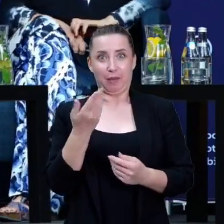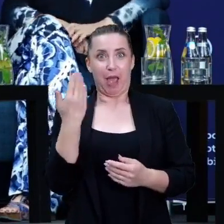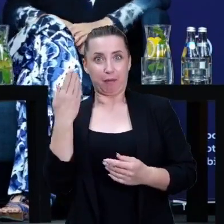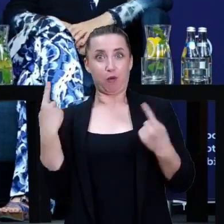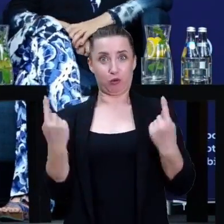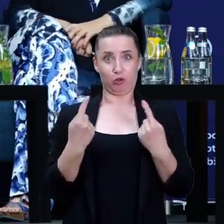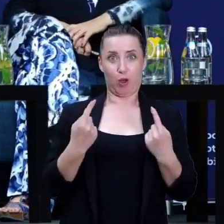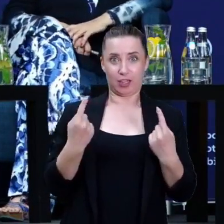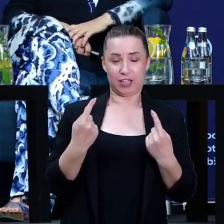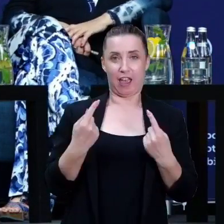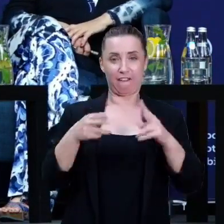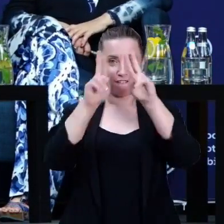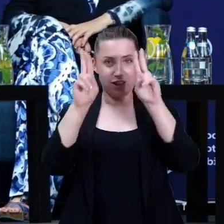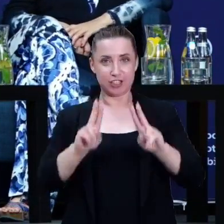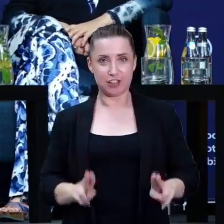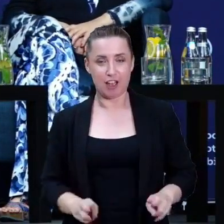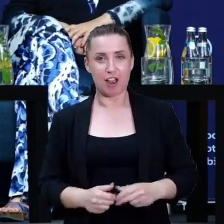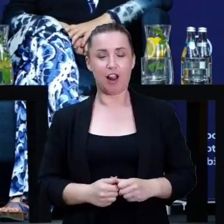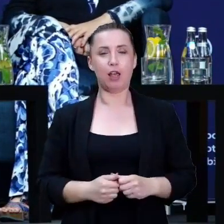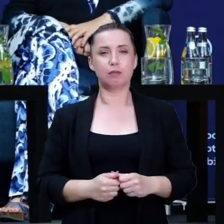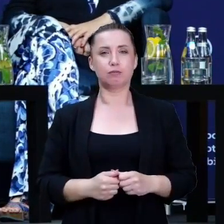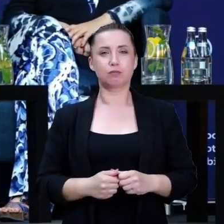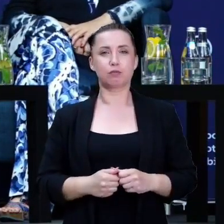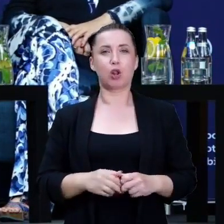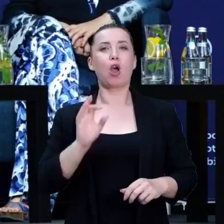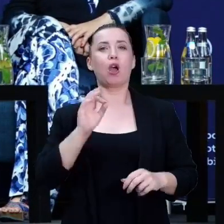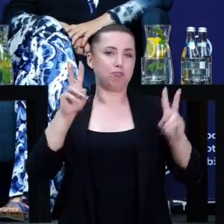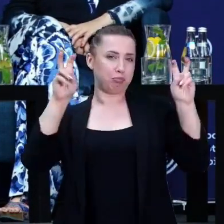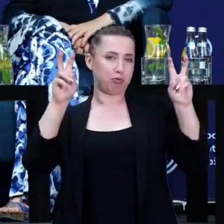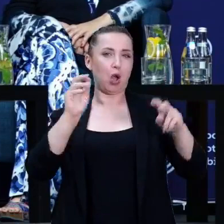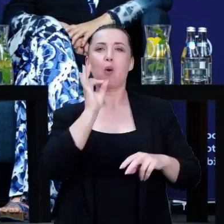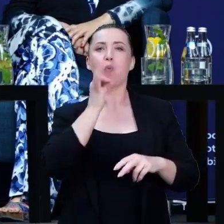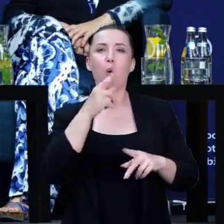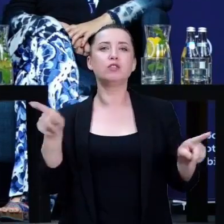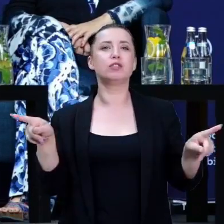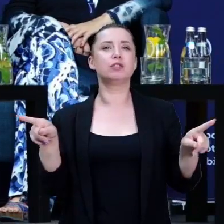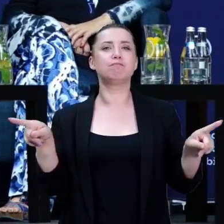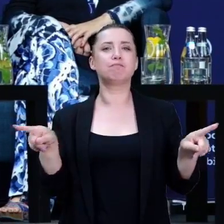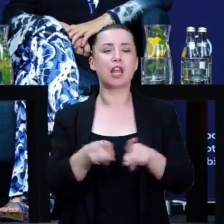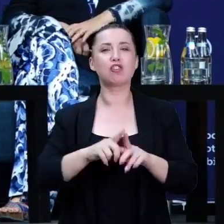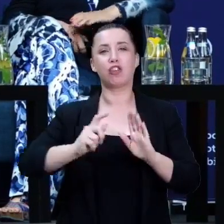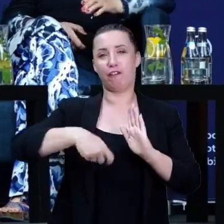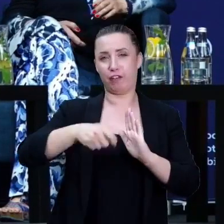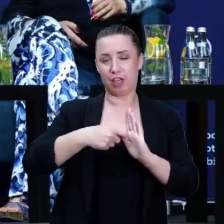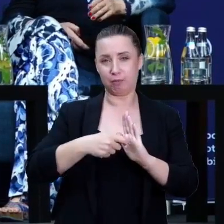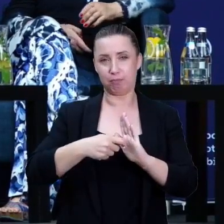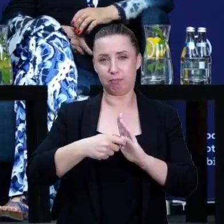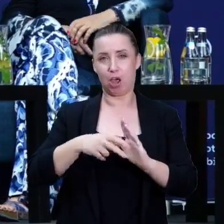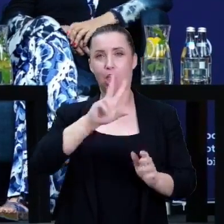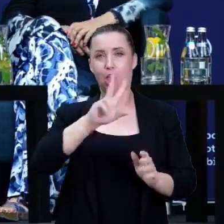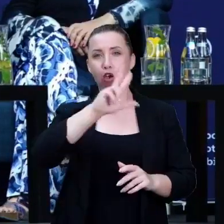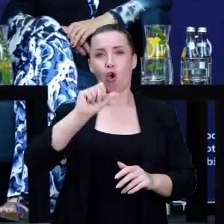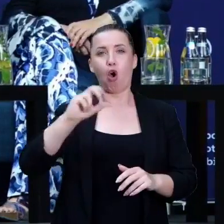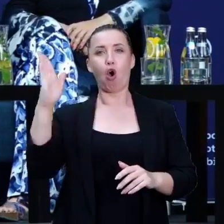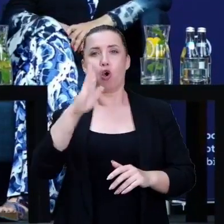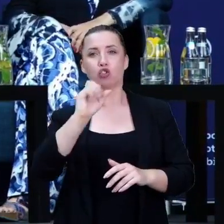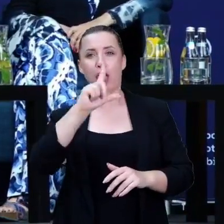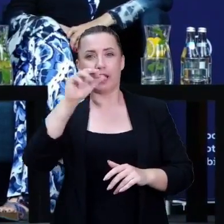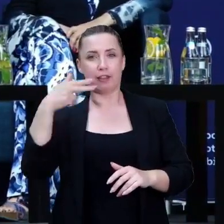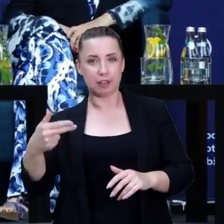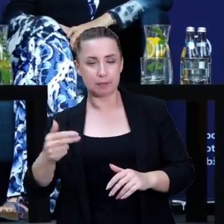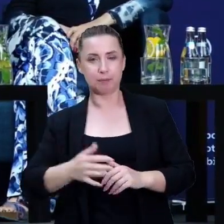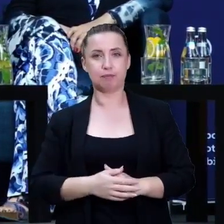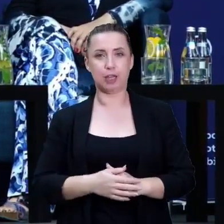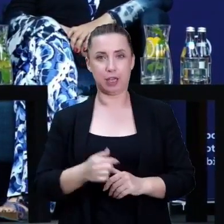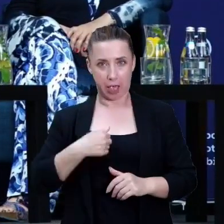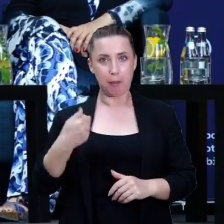na festiwalu, który się nazywa Młodzi i Film w Koszalinie, na który zostałam zaproszona jako